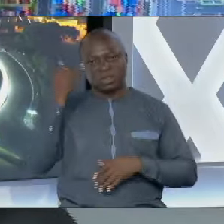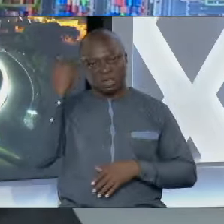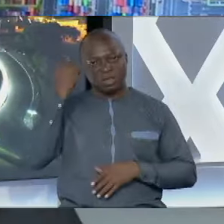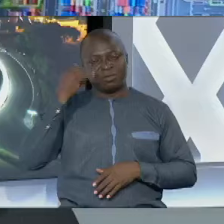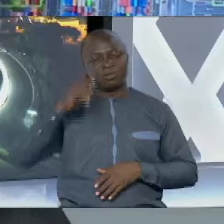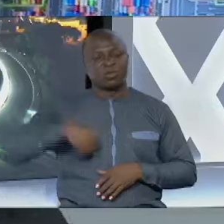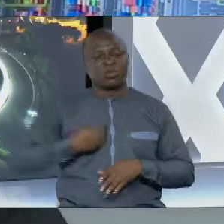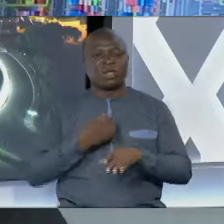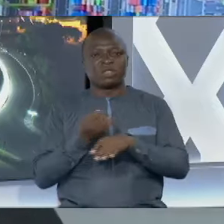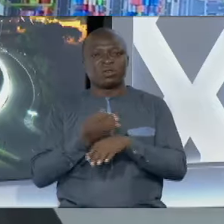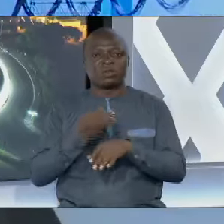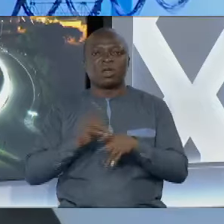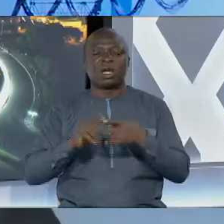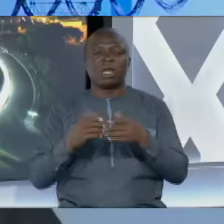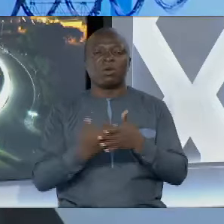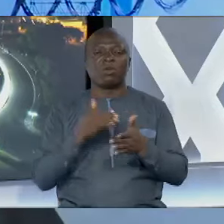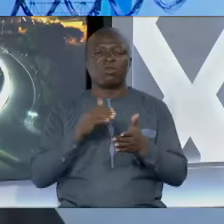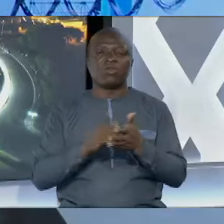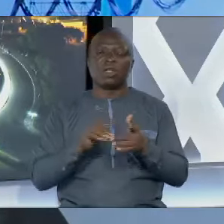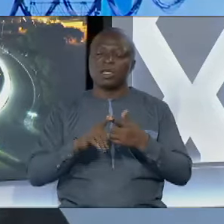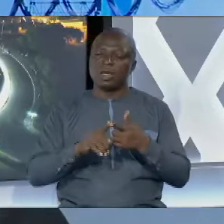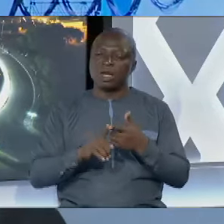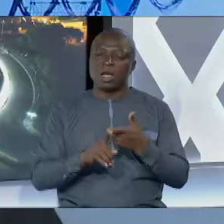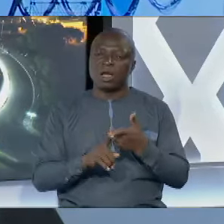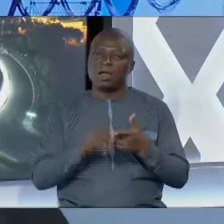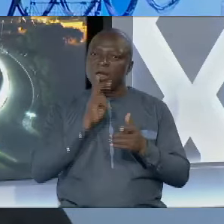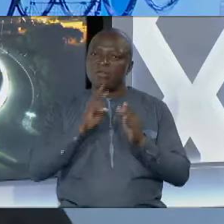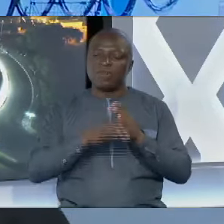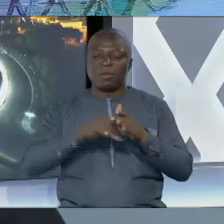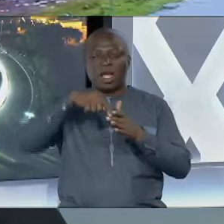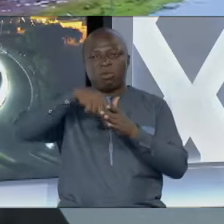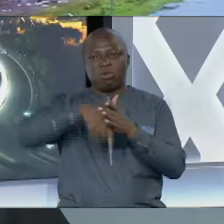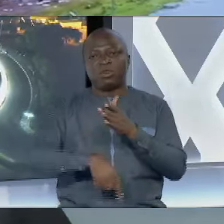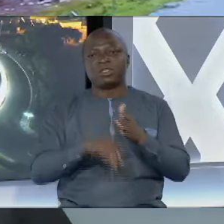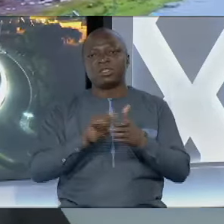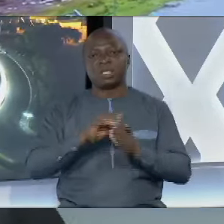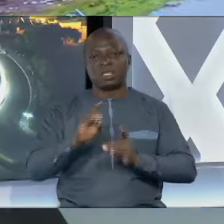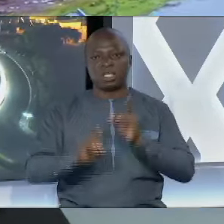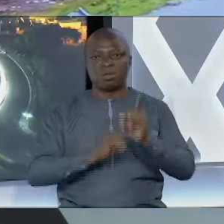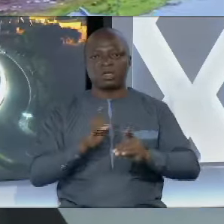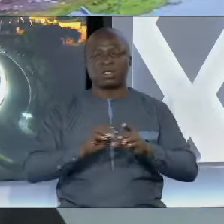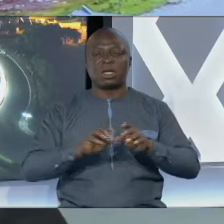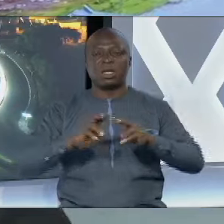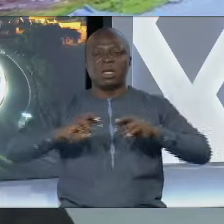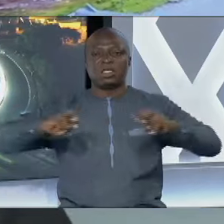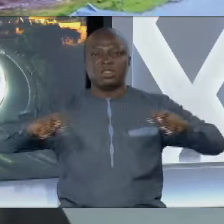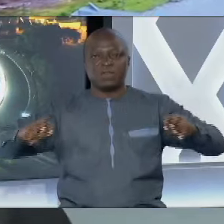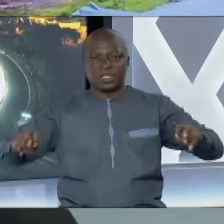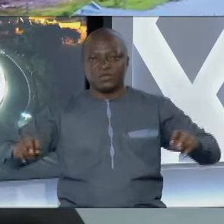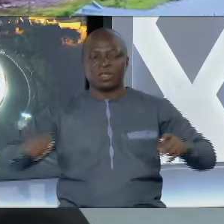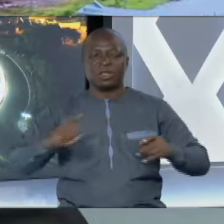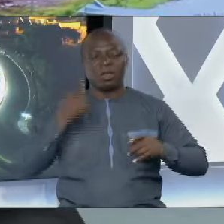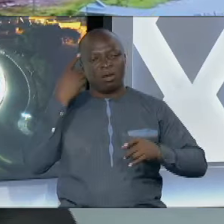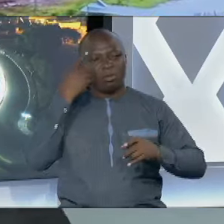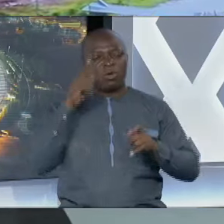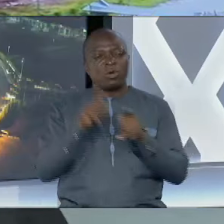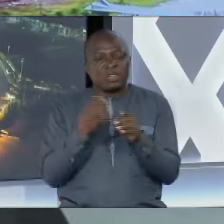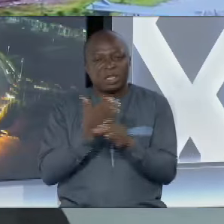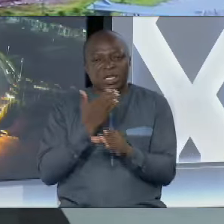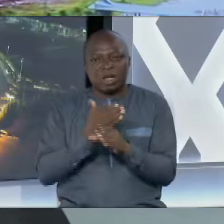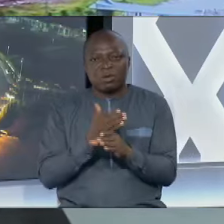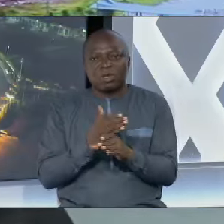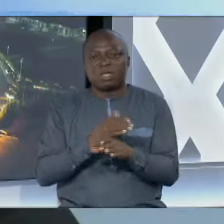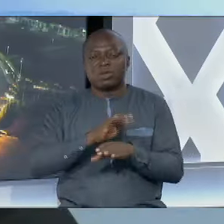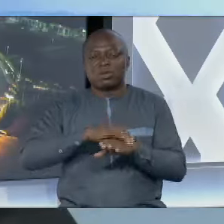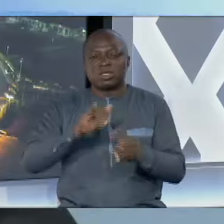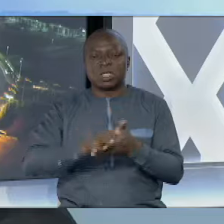les exhortons à les renouveler, à vraiment approfondir ce genre de démarche, à les diversifier, afin de capitaliser là-dessus et